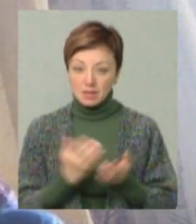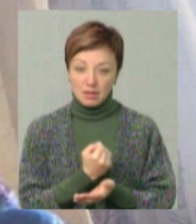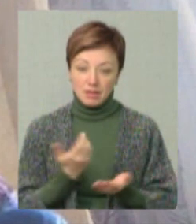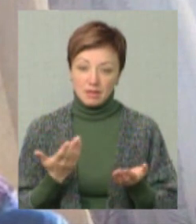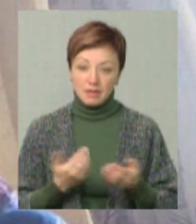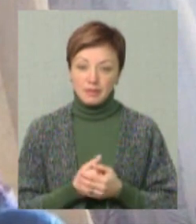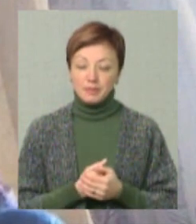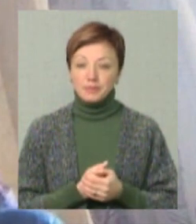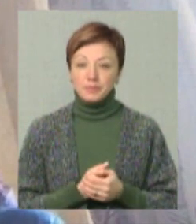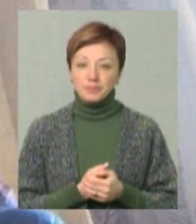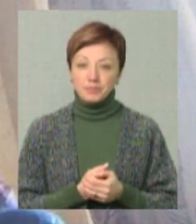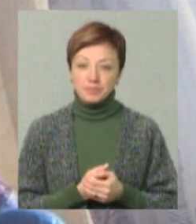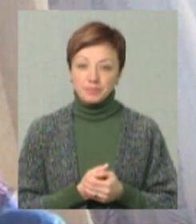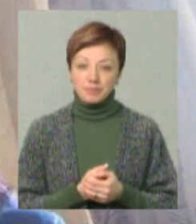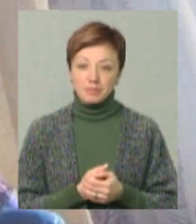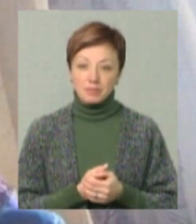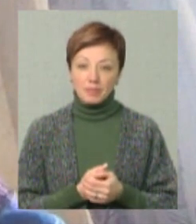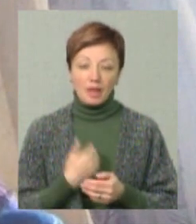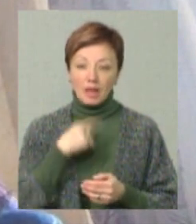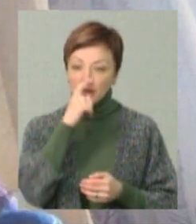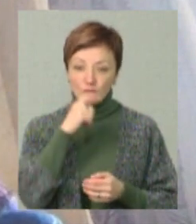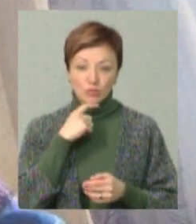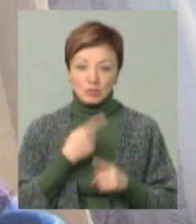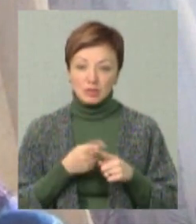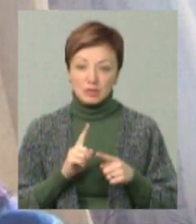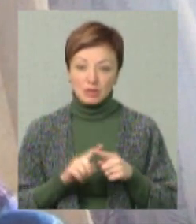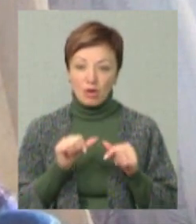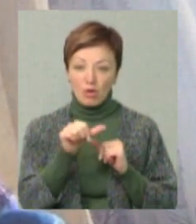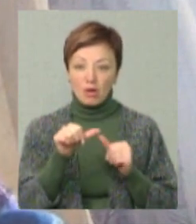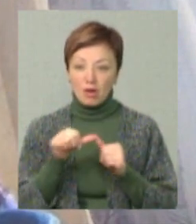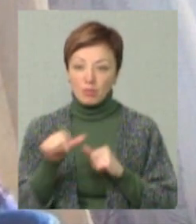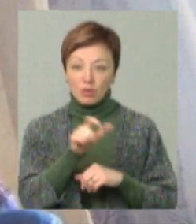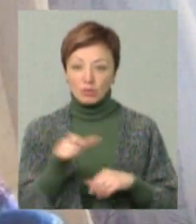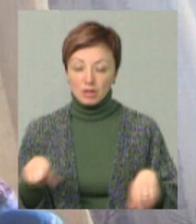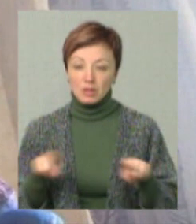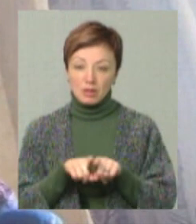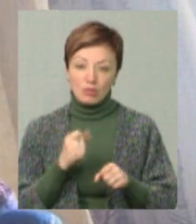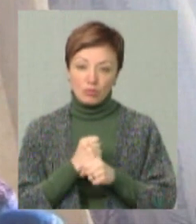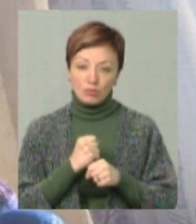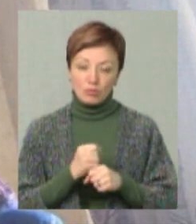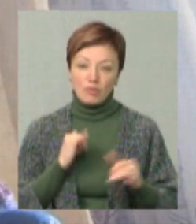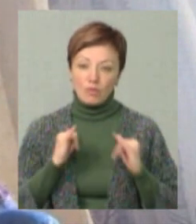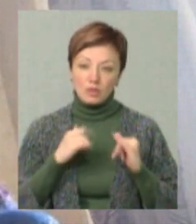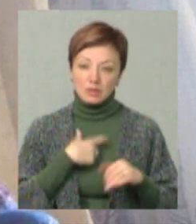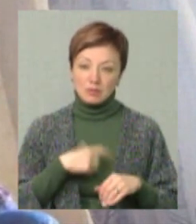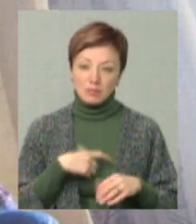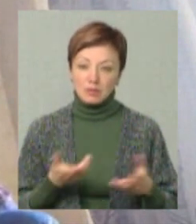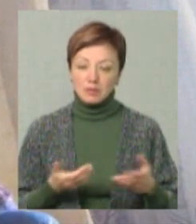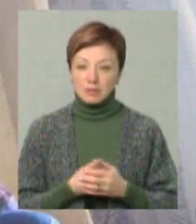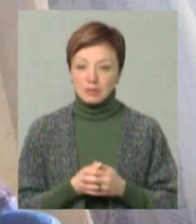знайти, зі звичайним ремонтом. Я не розумію цих окремих людей, які так поводяться,